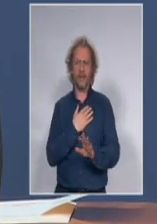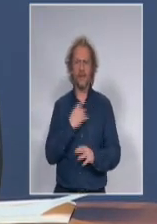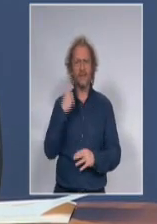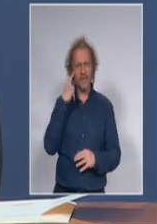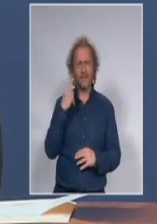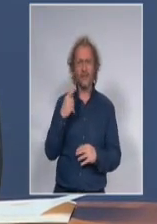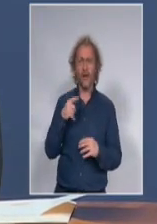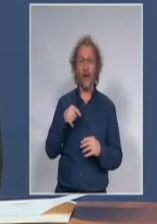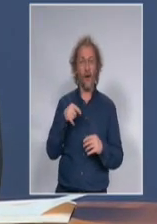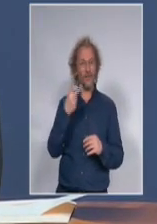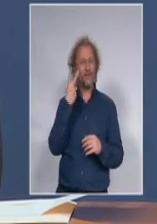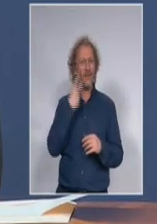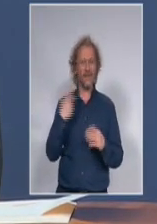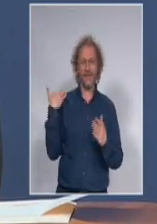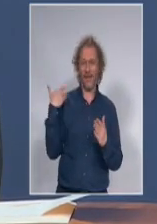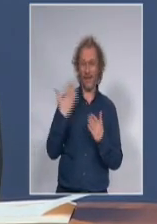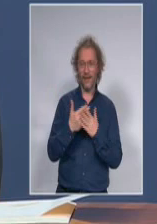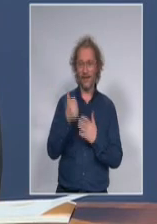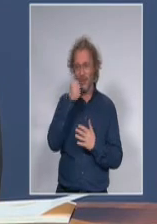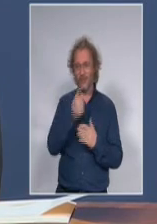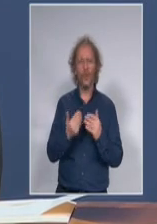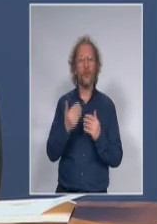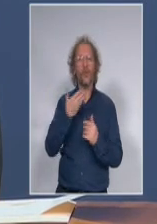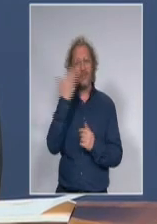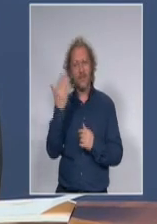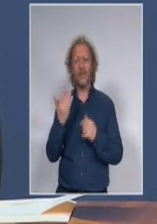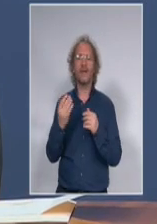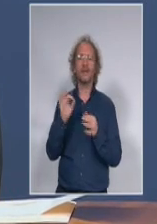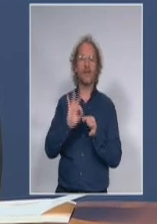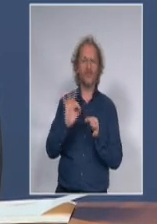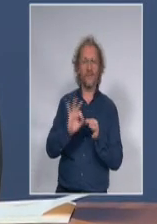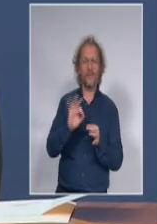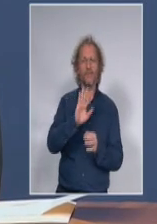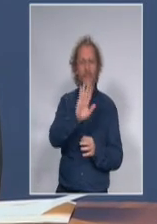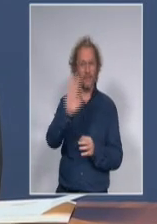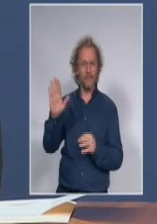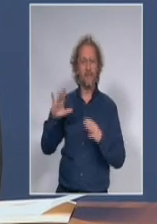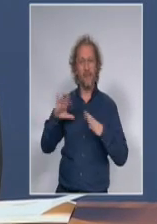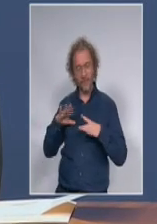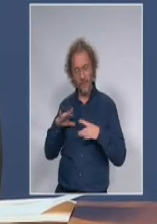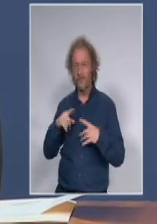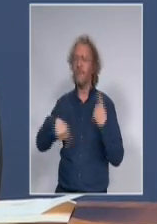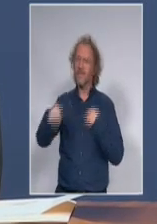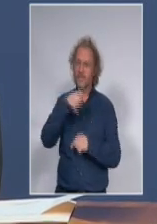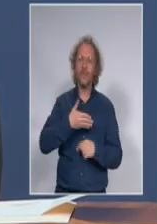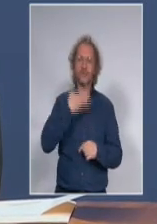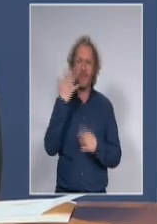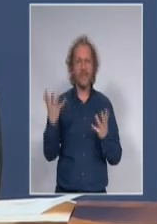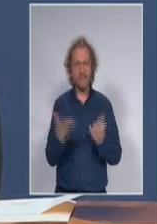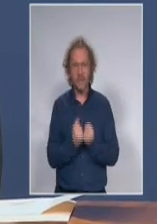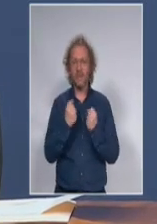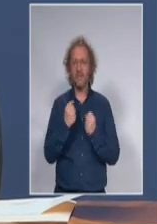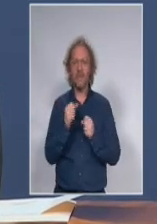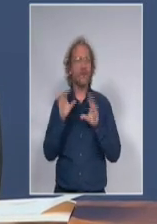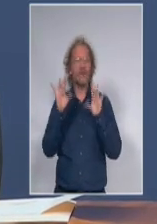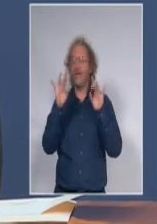penzionere po kućama, na desetine hiljada života smo spasili. Na desetine hiljada života smo